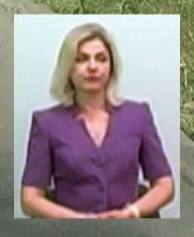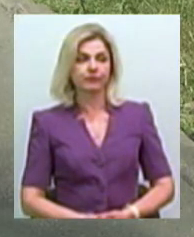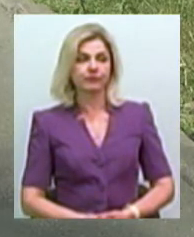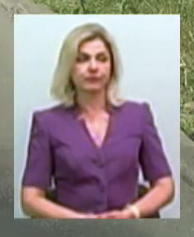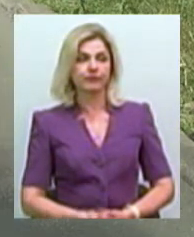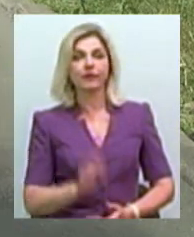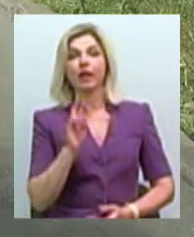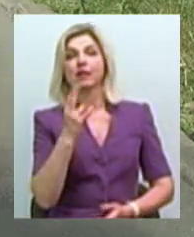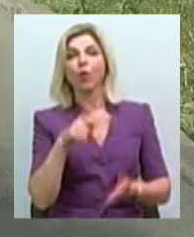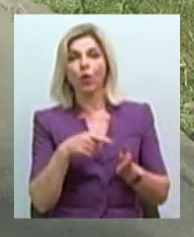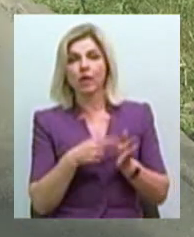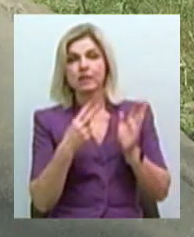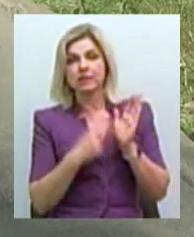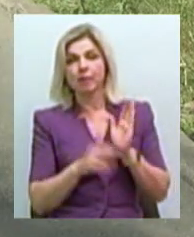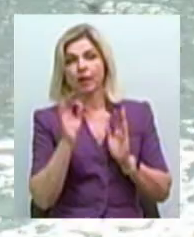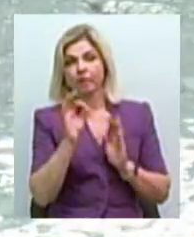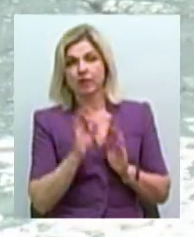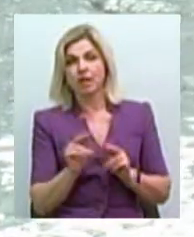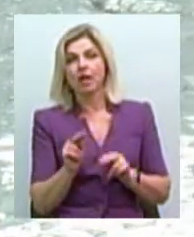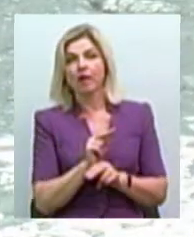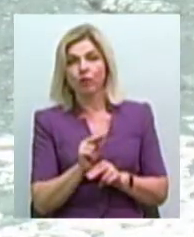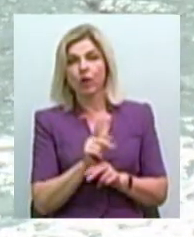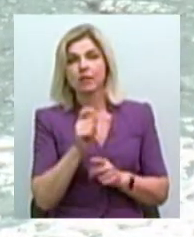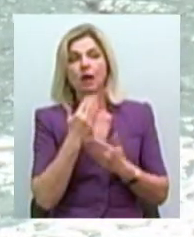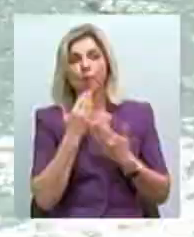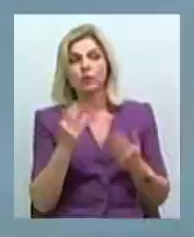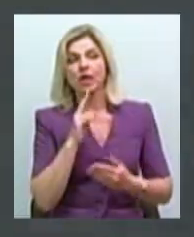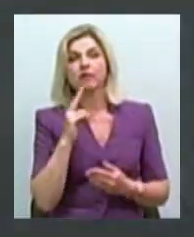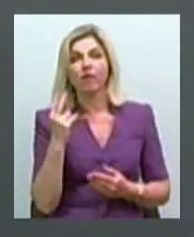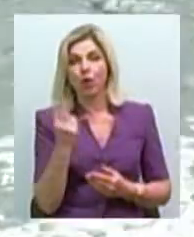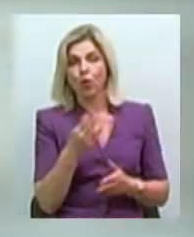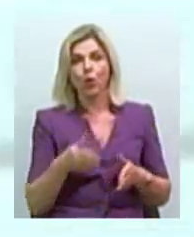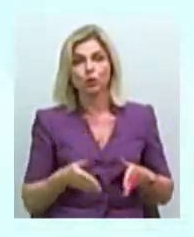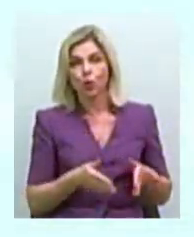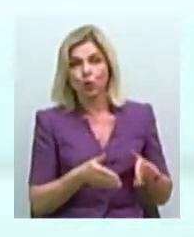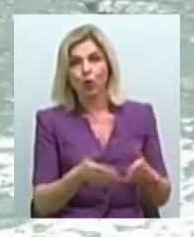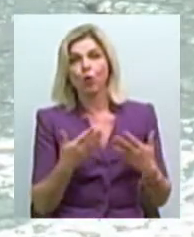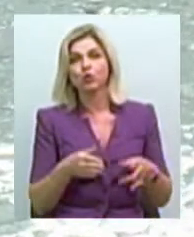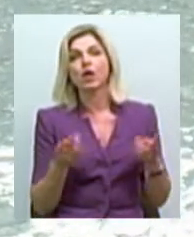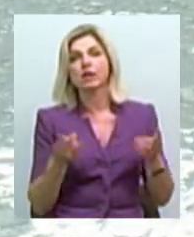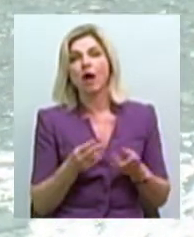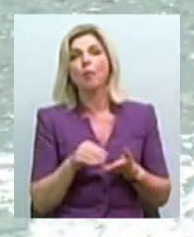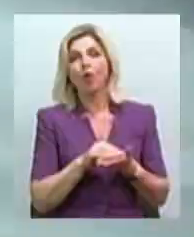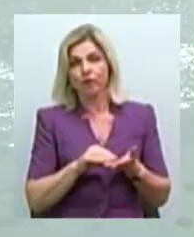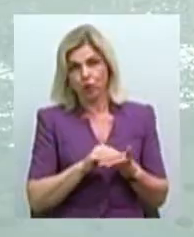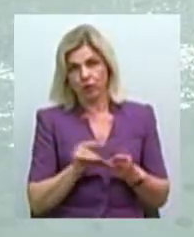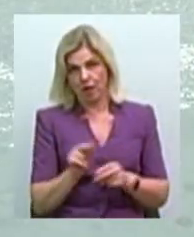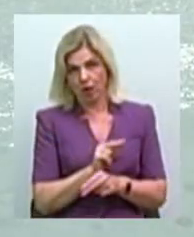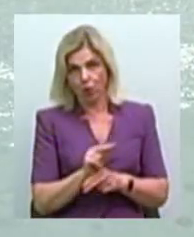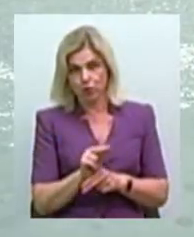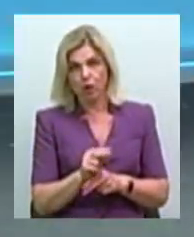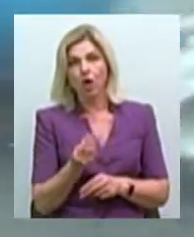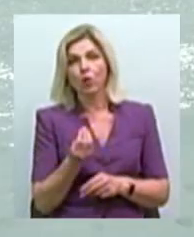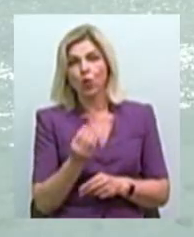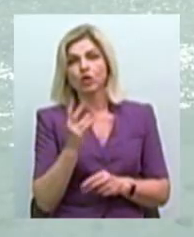В Миколаєві 70% відремонтованого за останні два роки дорожнього покриття вже потребують повторної реконструкції.